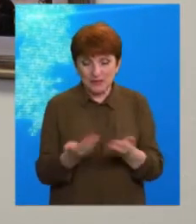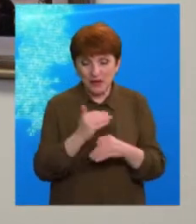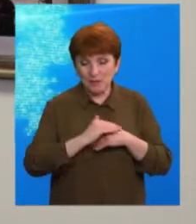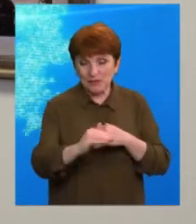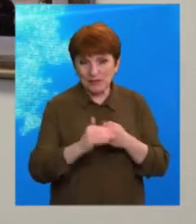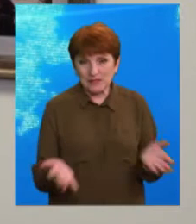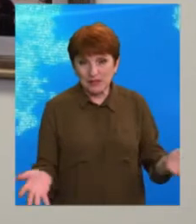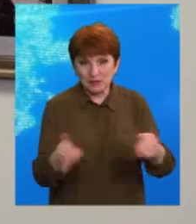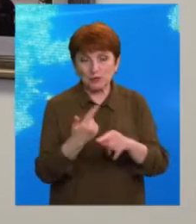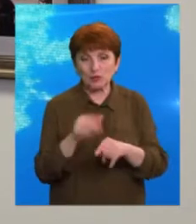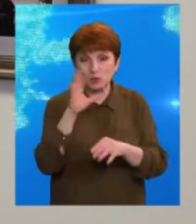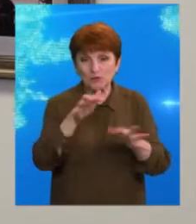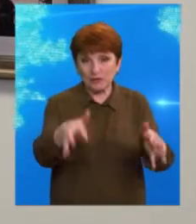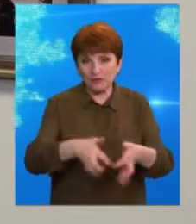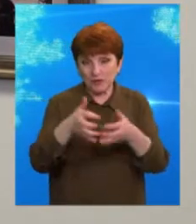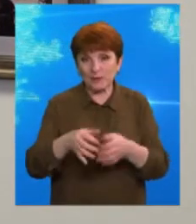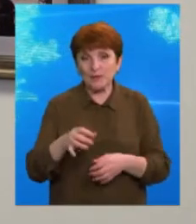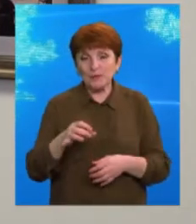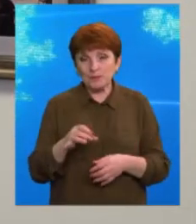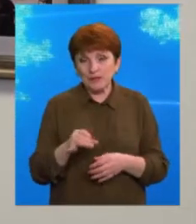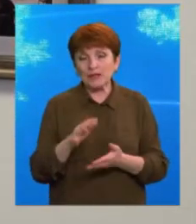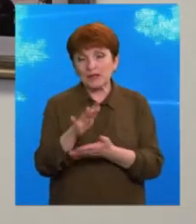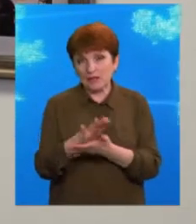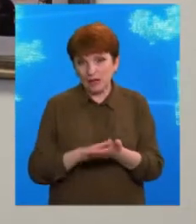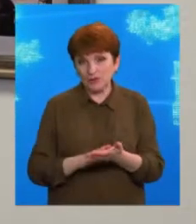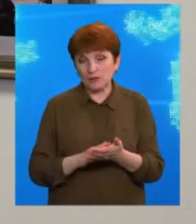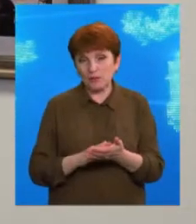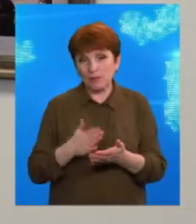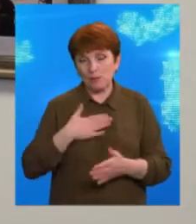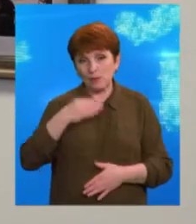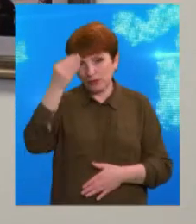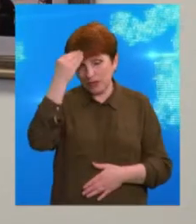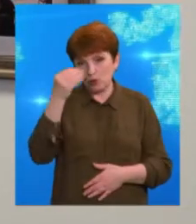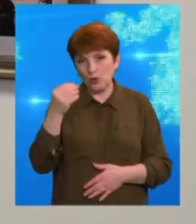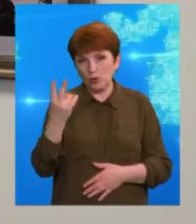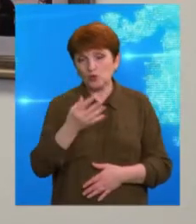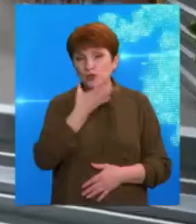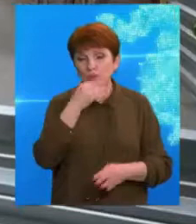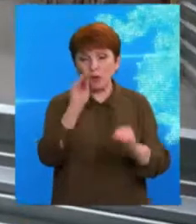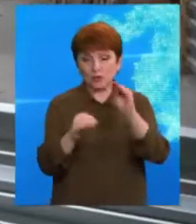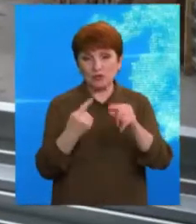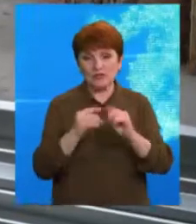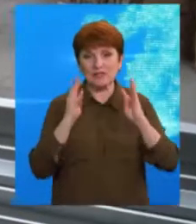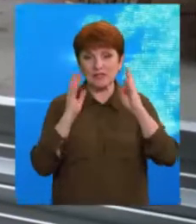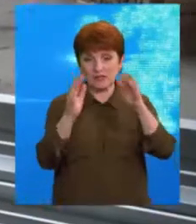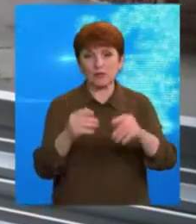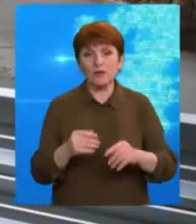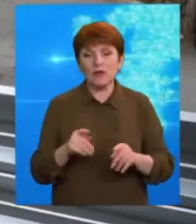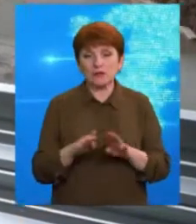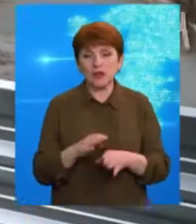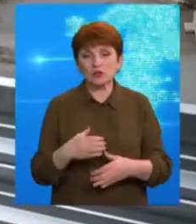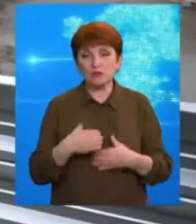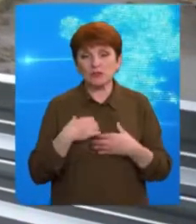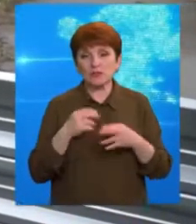там он успел выкопать. И дальше, по моему мнению, надо благоустраивать этот сквер. Бьют тревогу и краеведы.